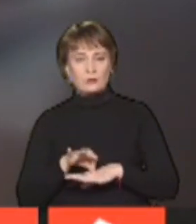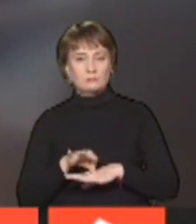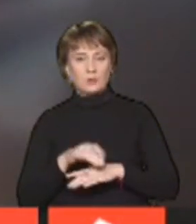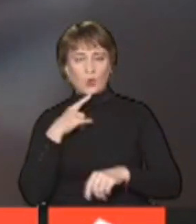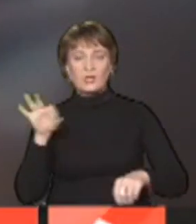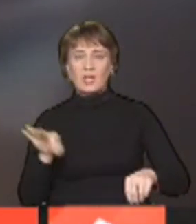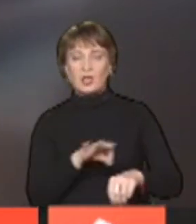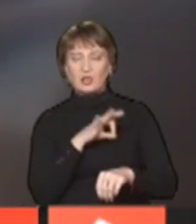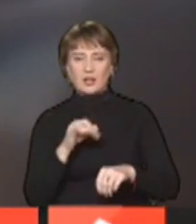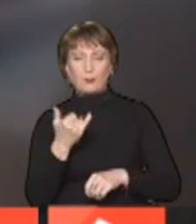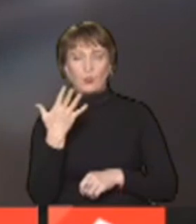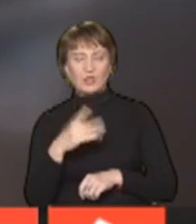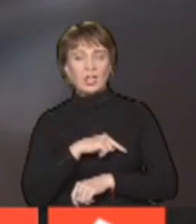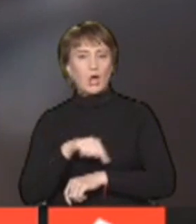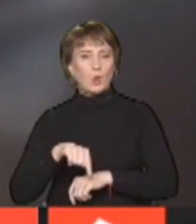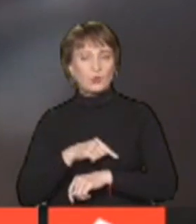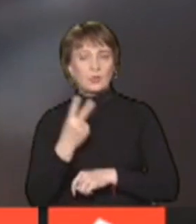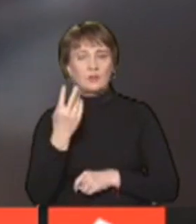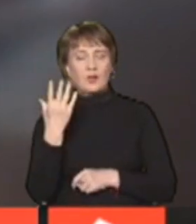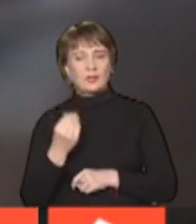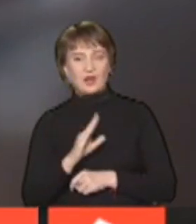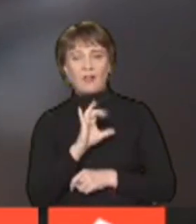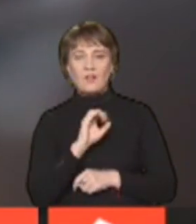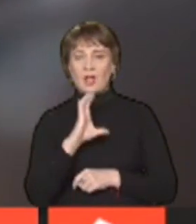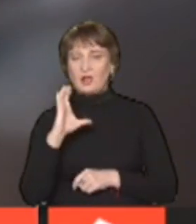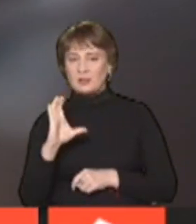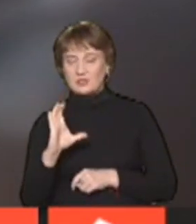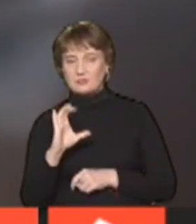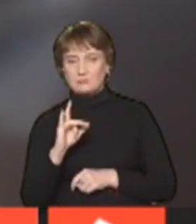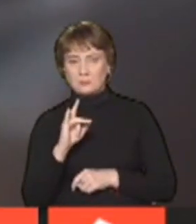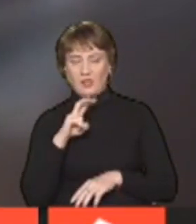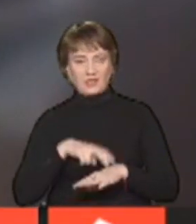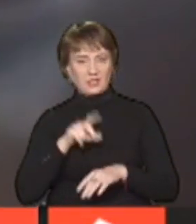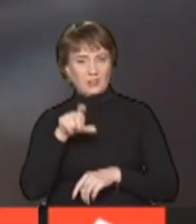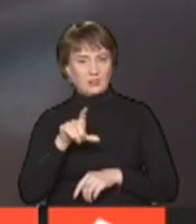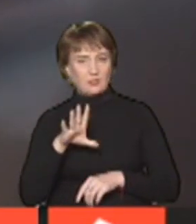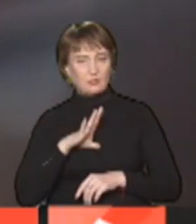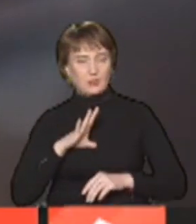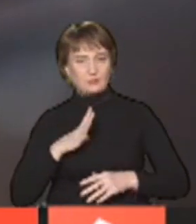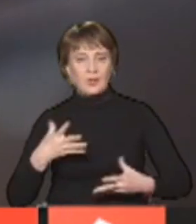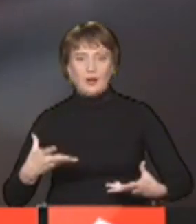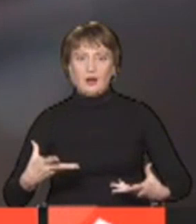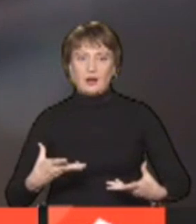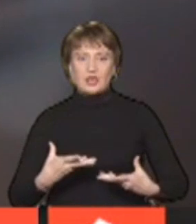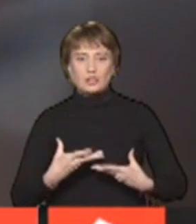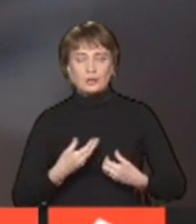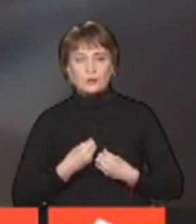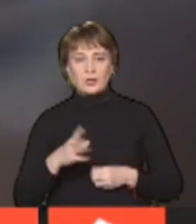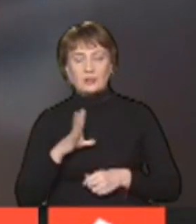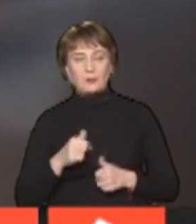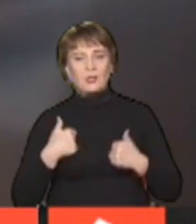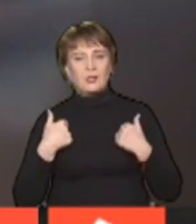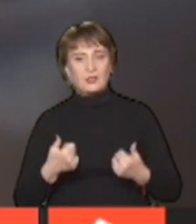годин упродовж 2 днів, переважно вальси та псалми. Лікарі були розчулені таким концертом. Кажуть, це стало